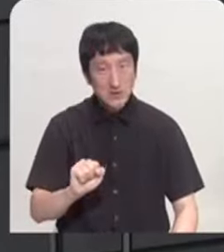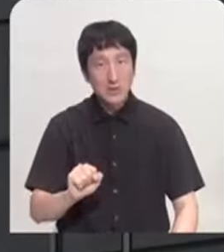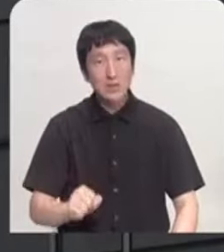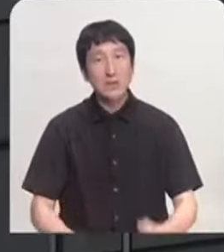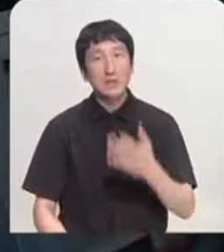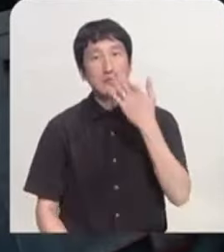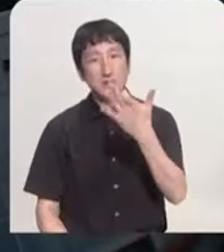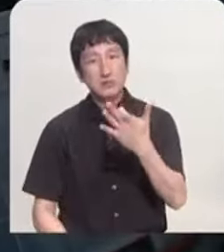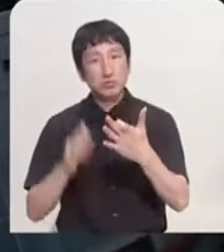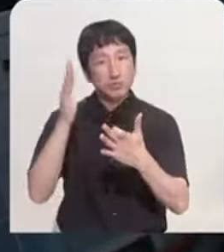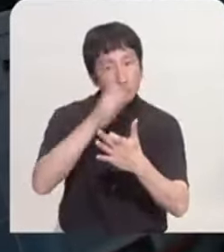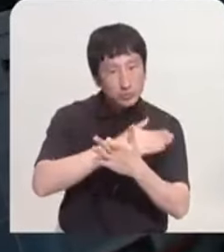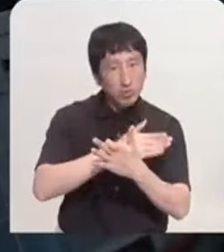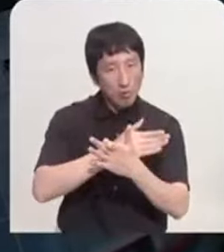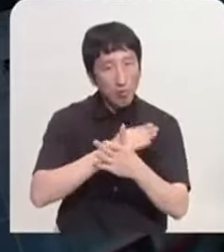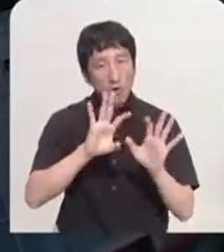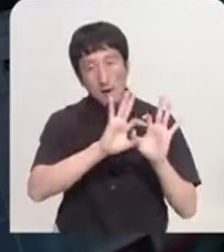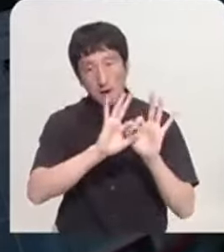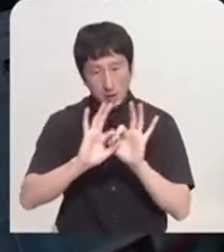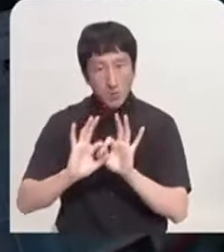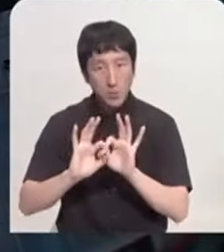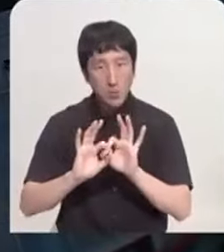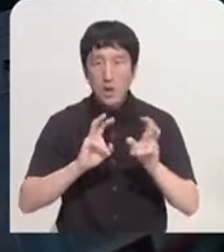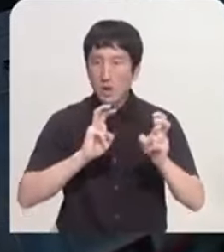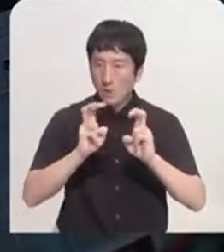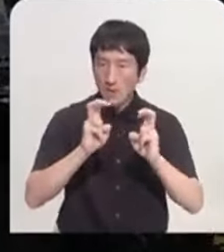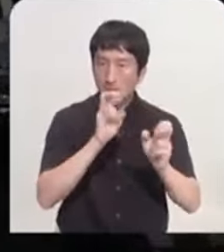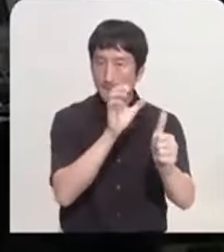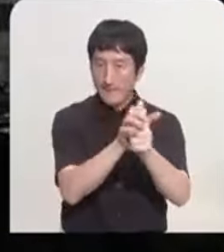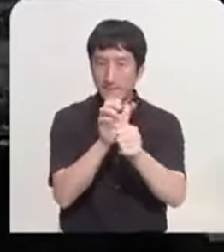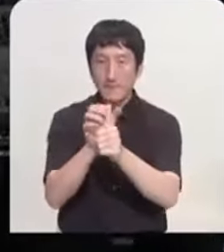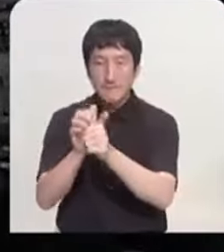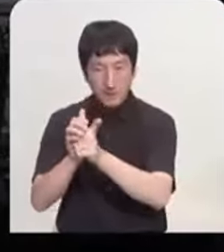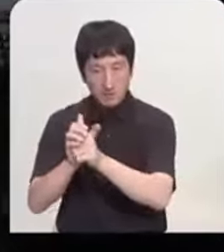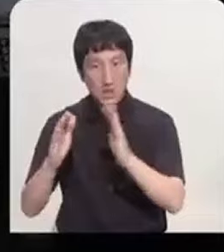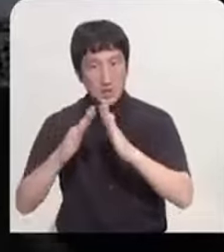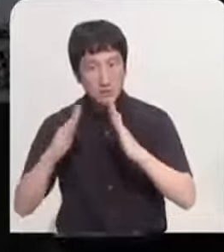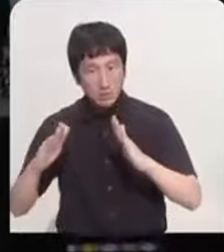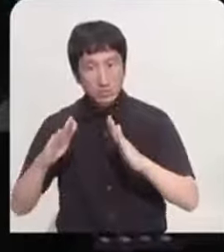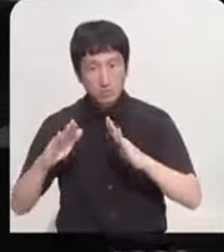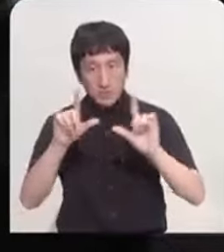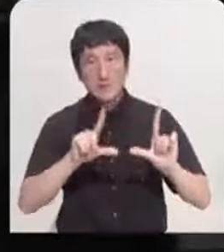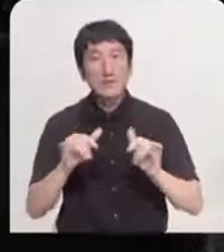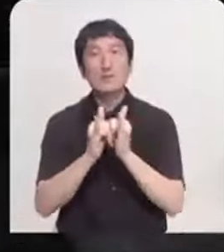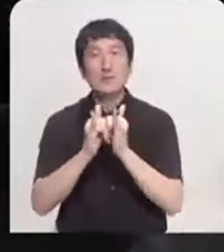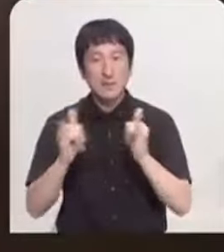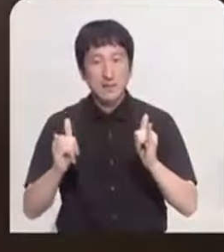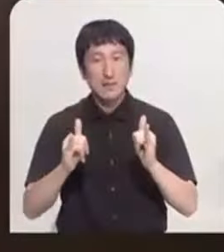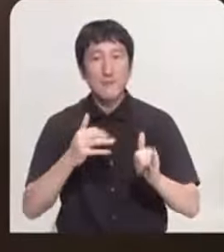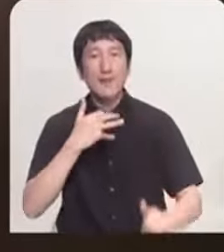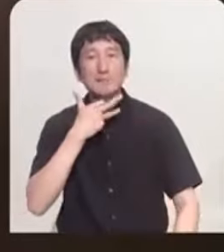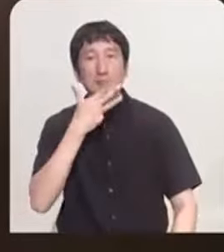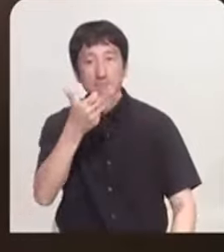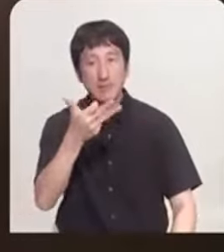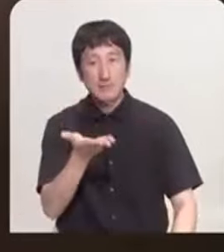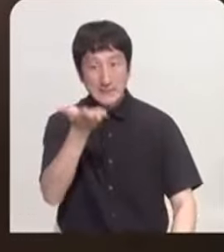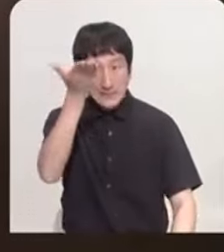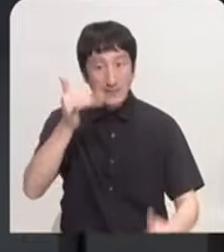21일까지 한국 리서치에 의해 전북 특별자치도에 거주하는 만 18살 이상 남녀 1천명을